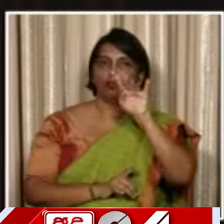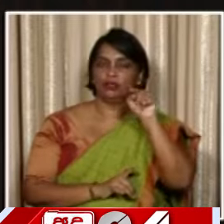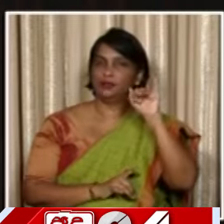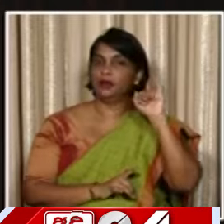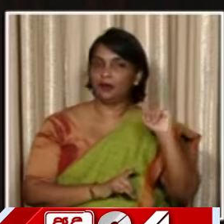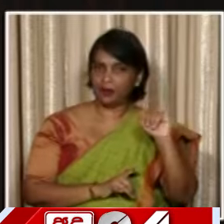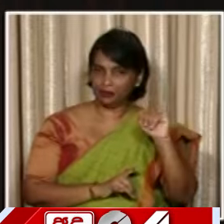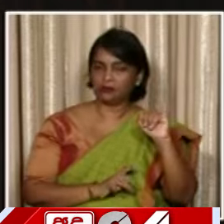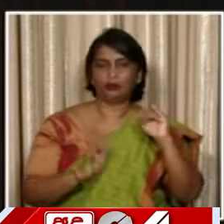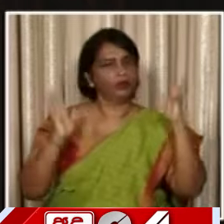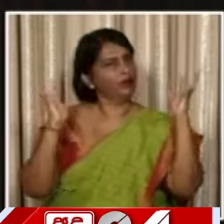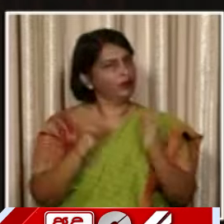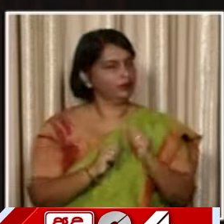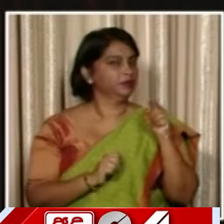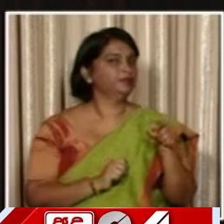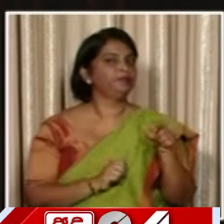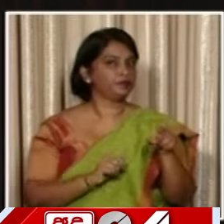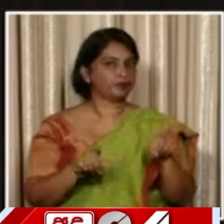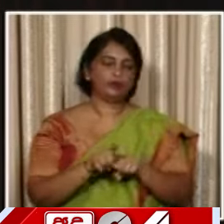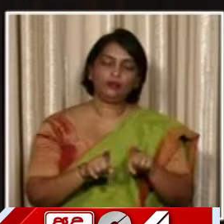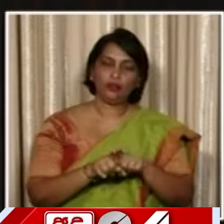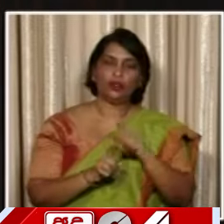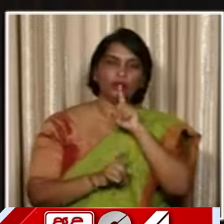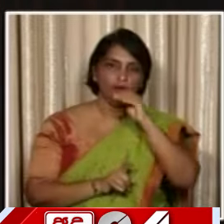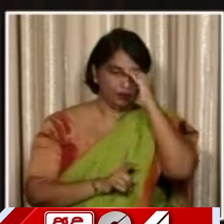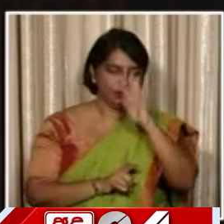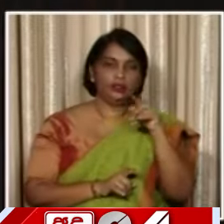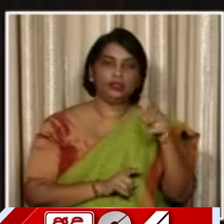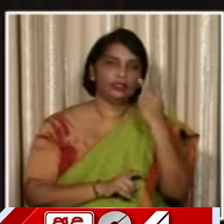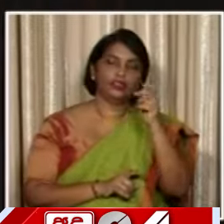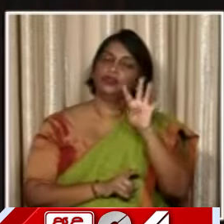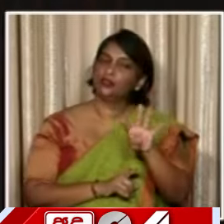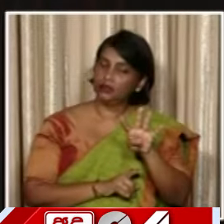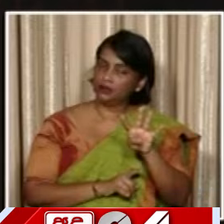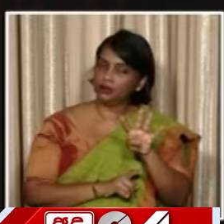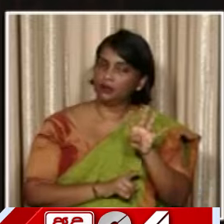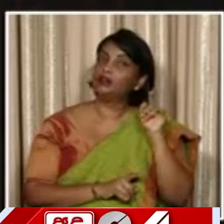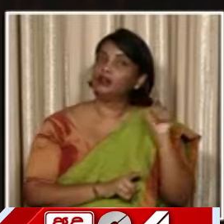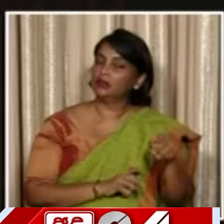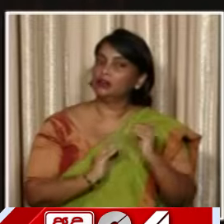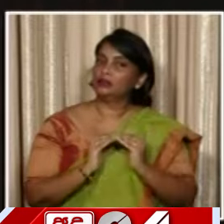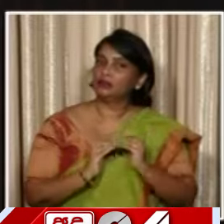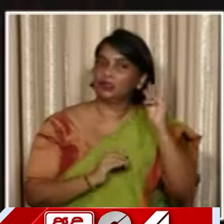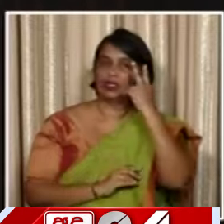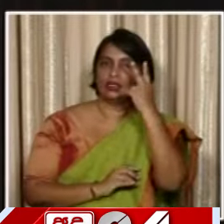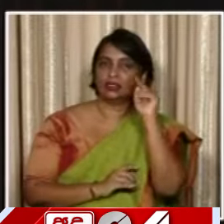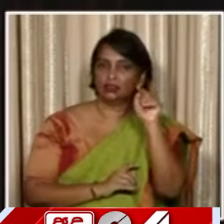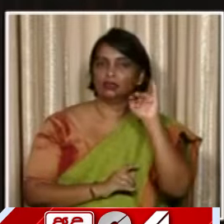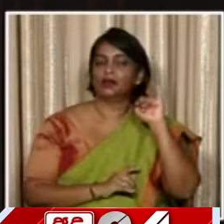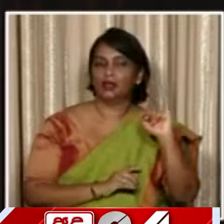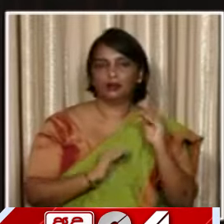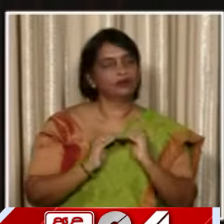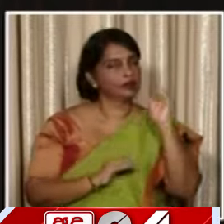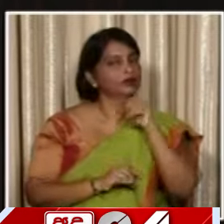හයකින් හැකිලුණා. ඒවගේම කතානායකතුමනි දෙදස් විසි අතරයේදී ඒ වර්ධනය සියයට දෙකයි දසම හයක